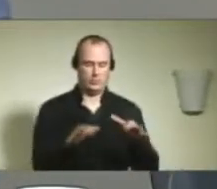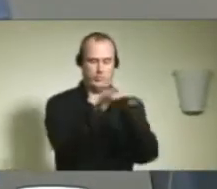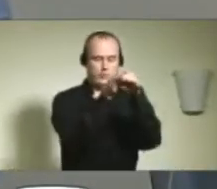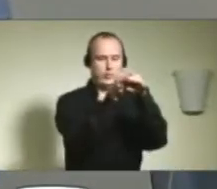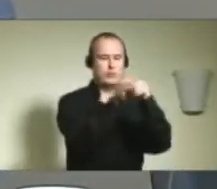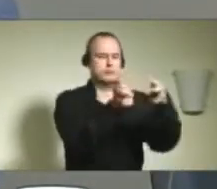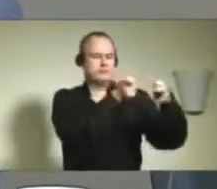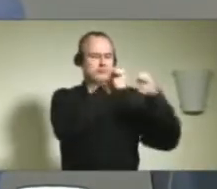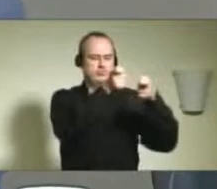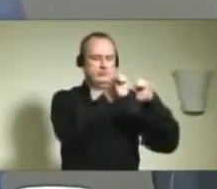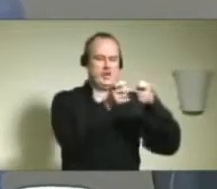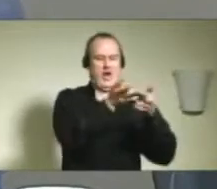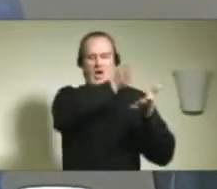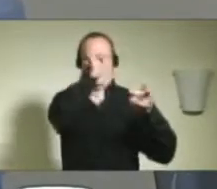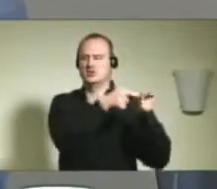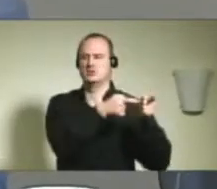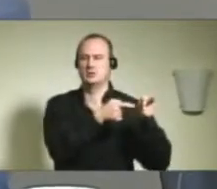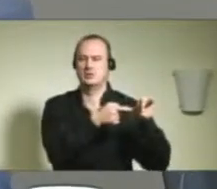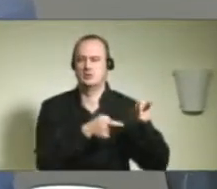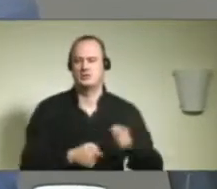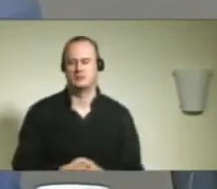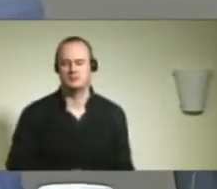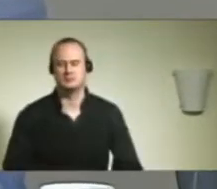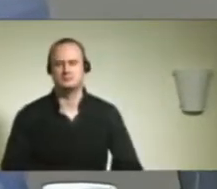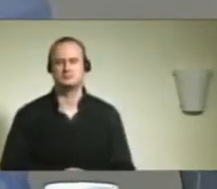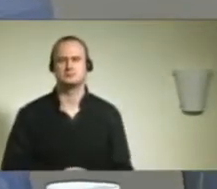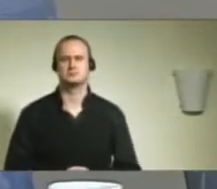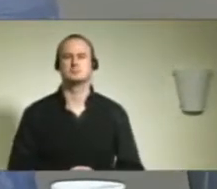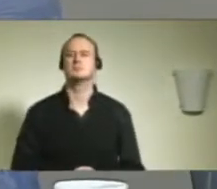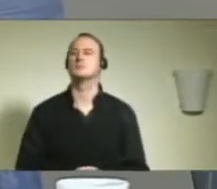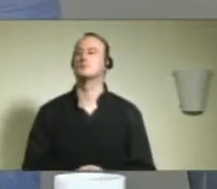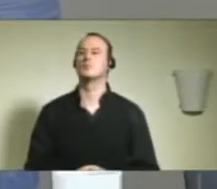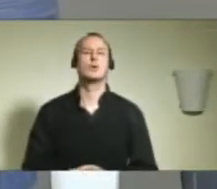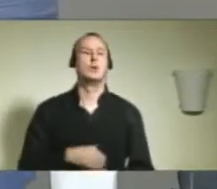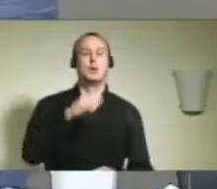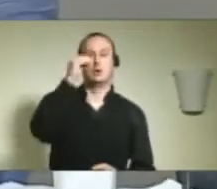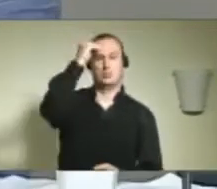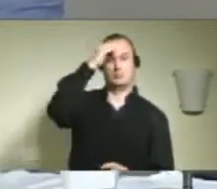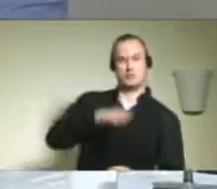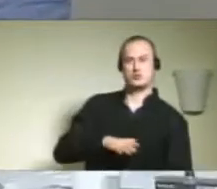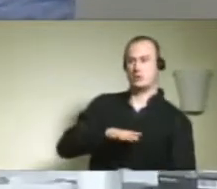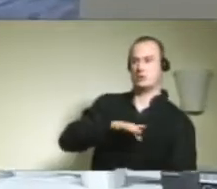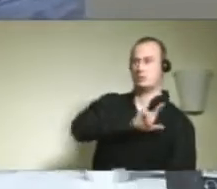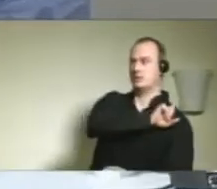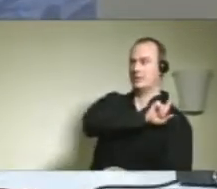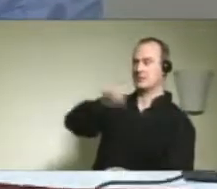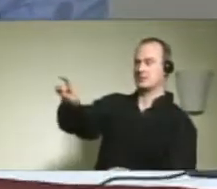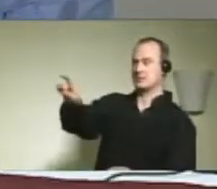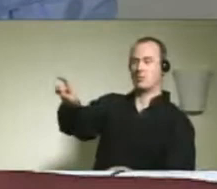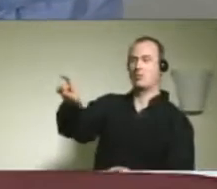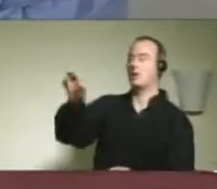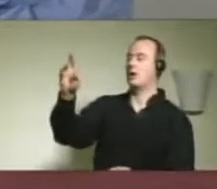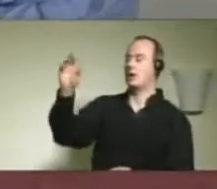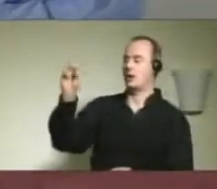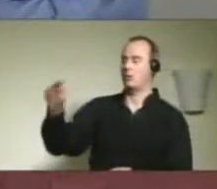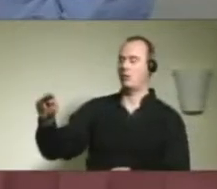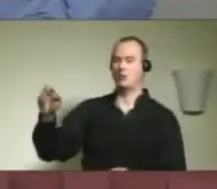Hugh. Ma question s'adresse à Ron Russo. Premièrement, Ron,